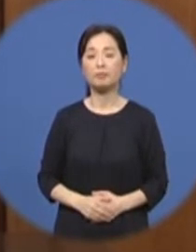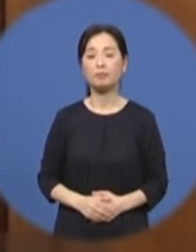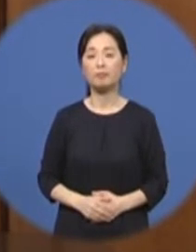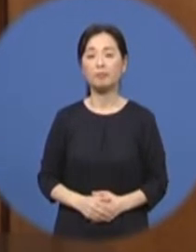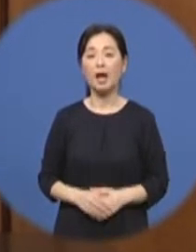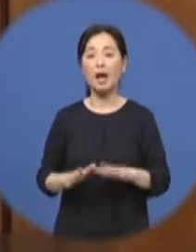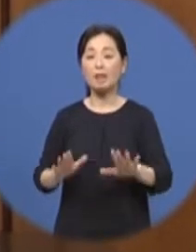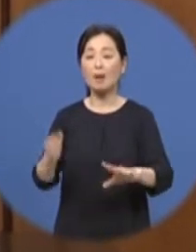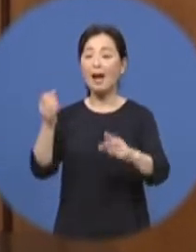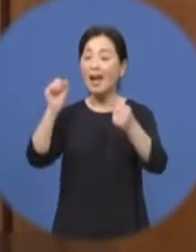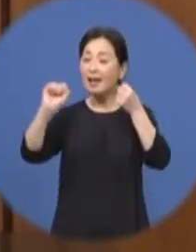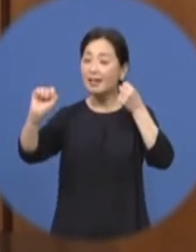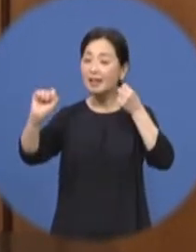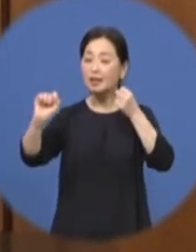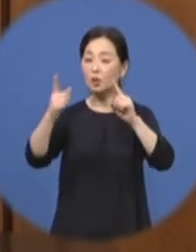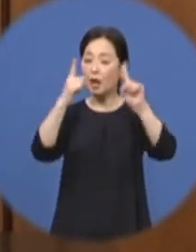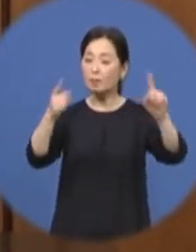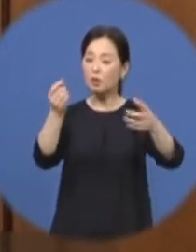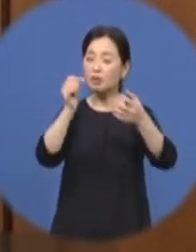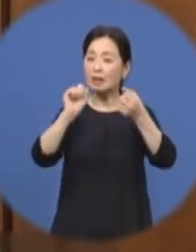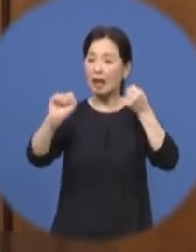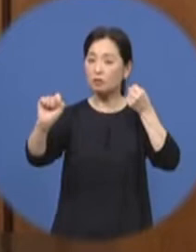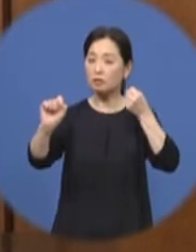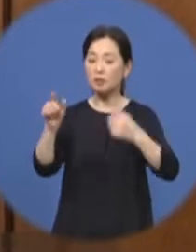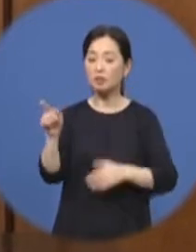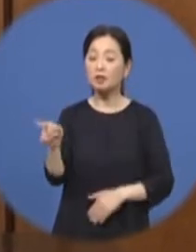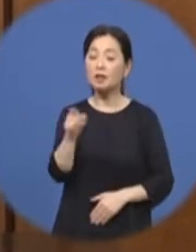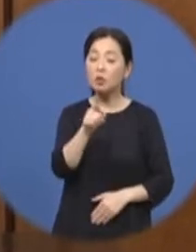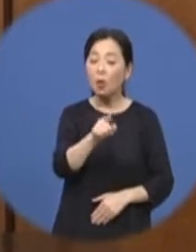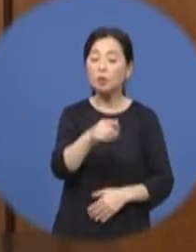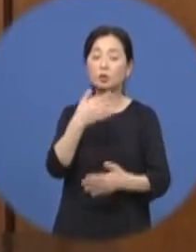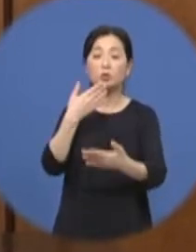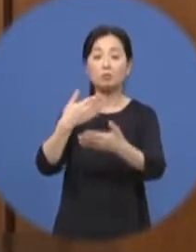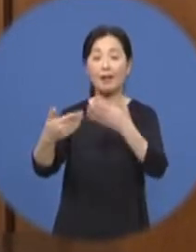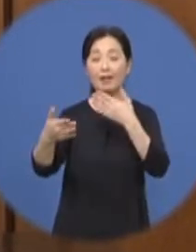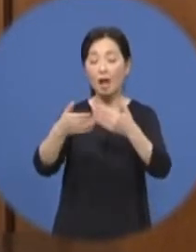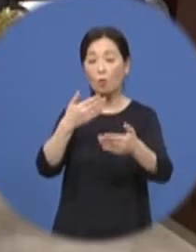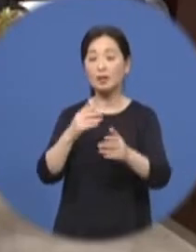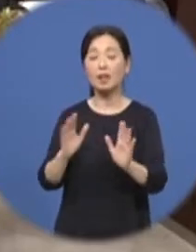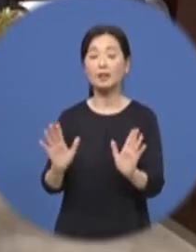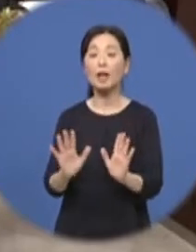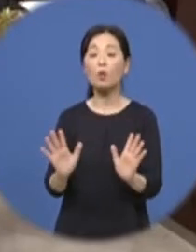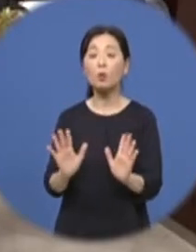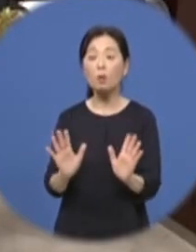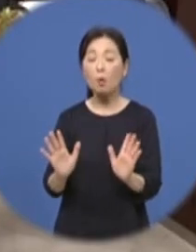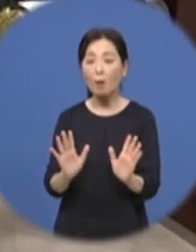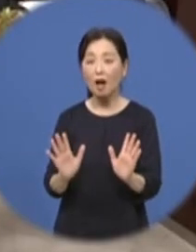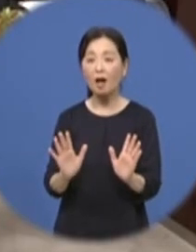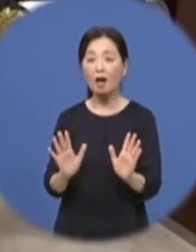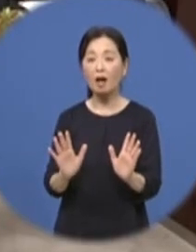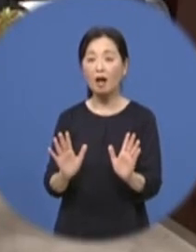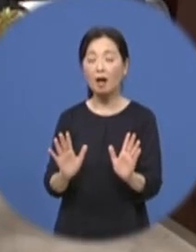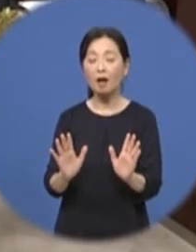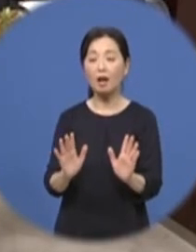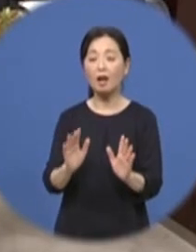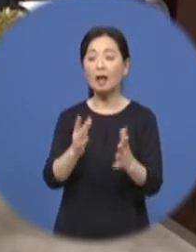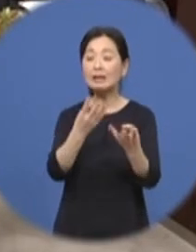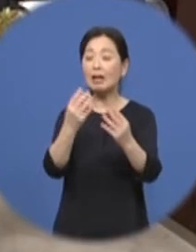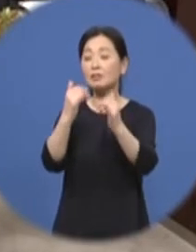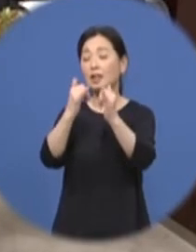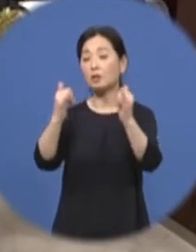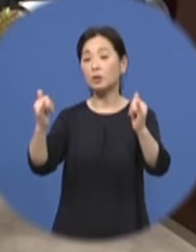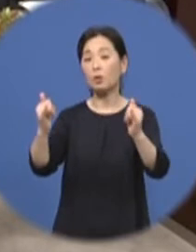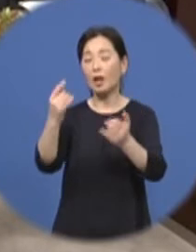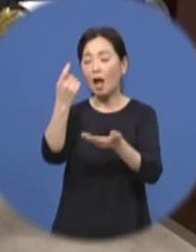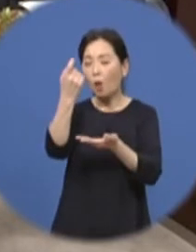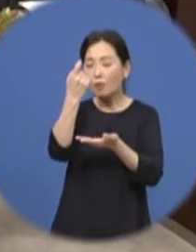今演劇とかミュージカルって言ってますけど、多分こういう経験をしてきた子どもたちは多くの人から教えてもらって感謝